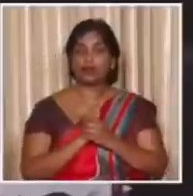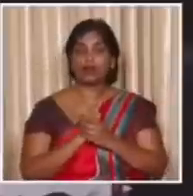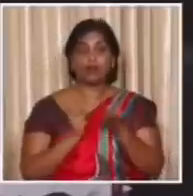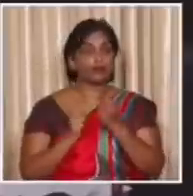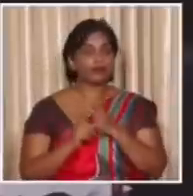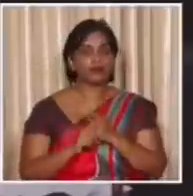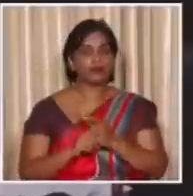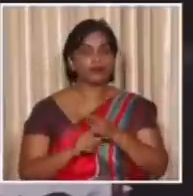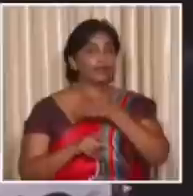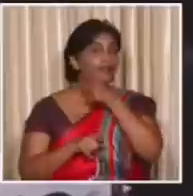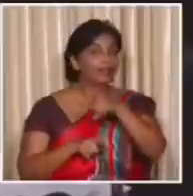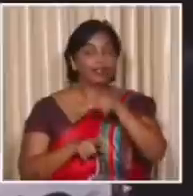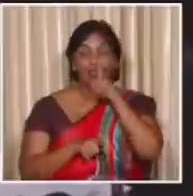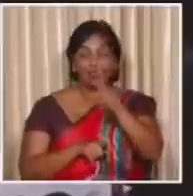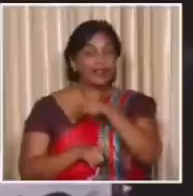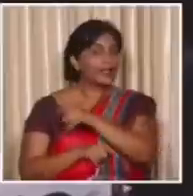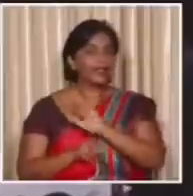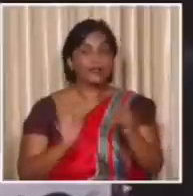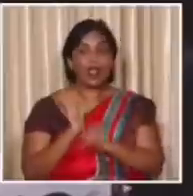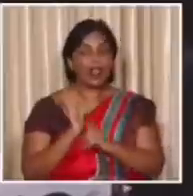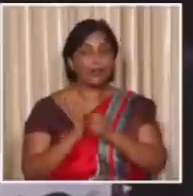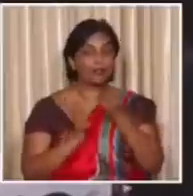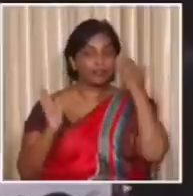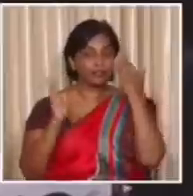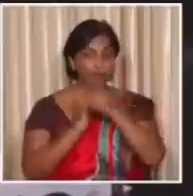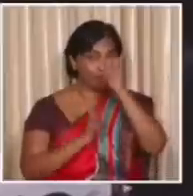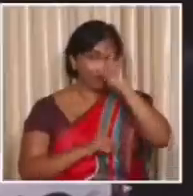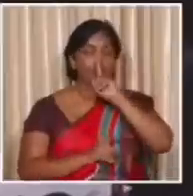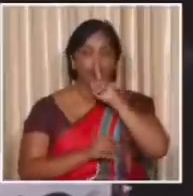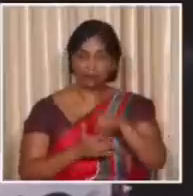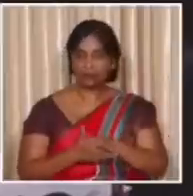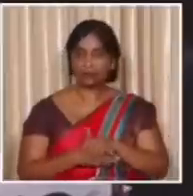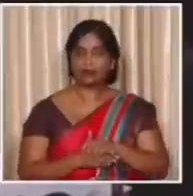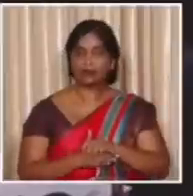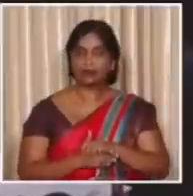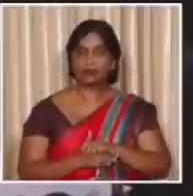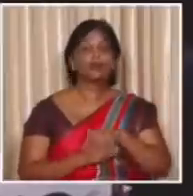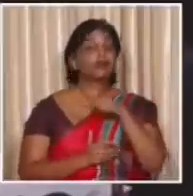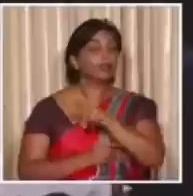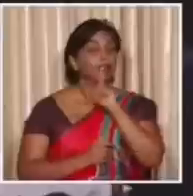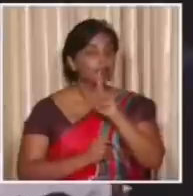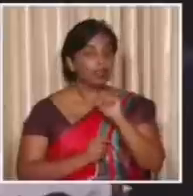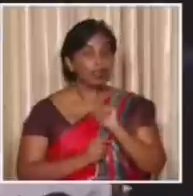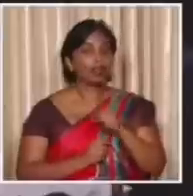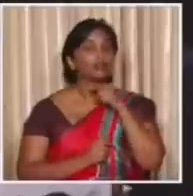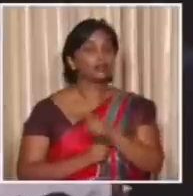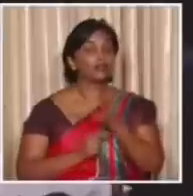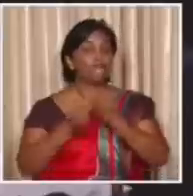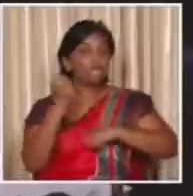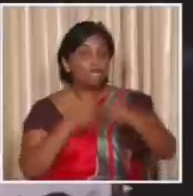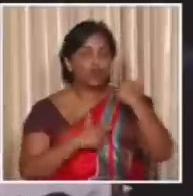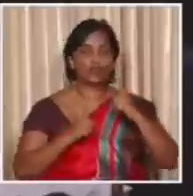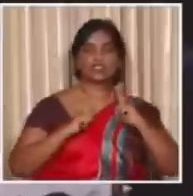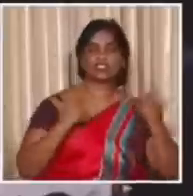ආර්ථිකයේ මහත්වය ඒකවත් නෙමෙයි මේ තියෙන්නේ ඔය ලිබරල් ආර්ථිකය ගැන කතා කරන මහත්තුරුන්ට කිව්වේ කියන්නේ හරිද මේකේ තියෙන මොකද්ද මේකේ තියෙන විකුණා ජීවත්